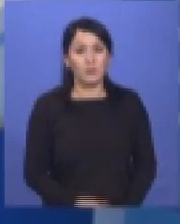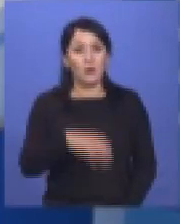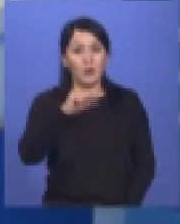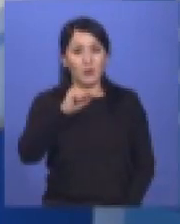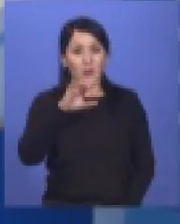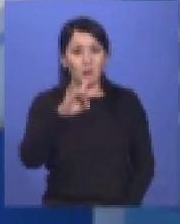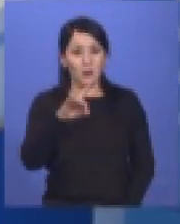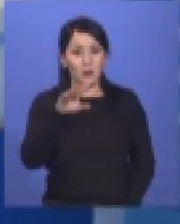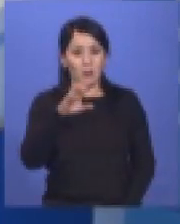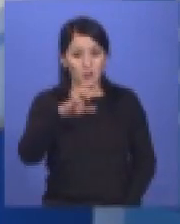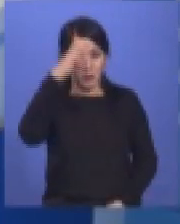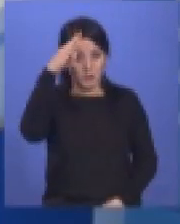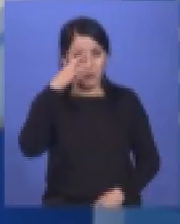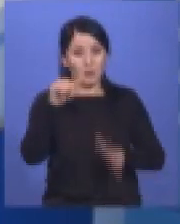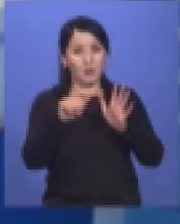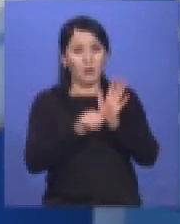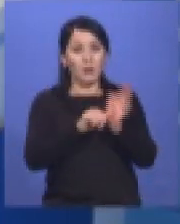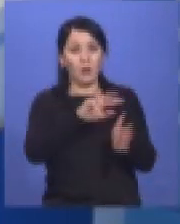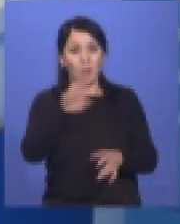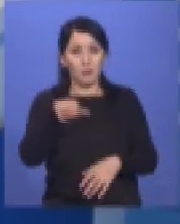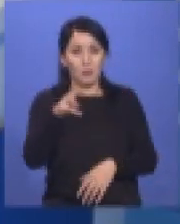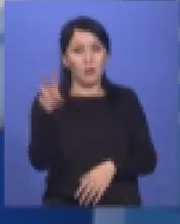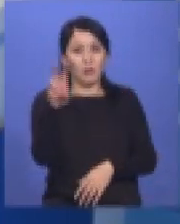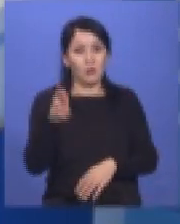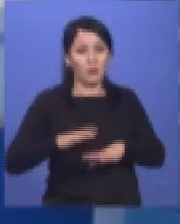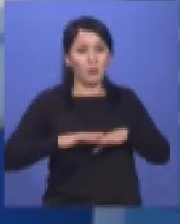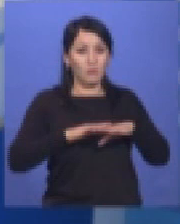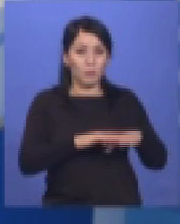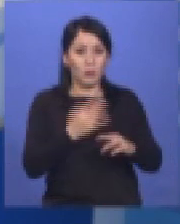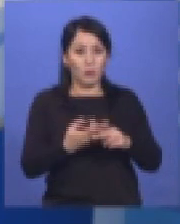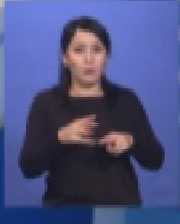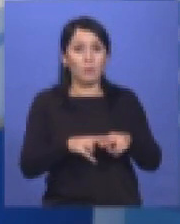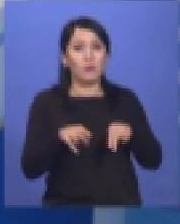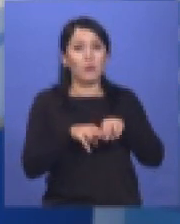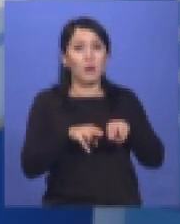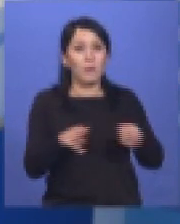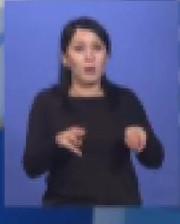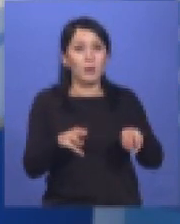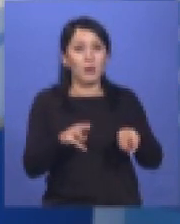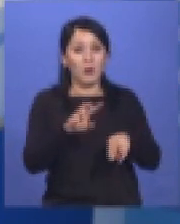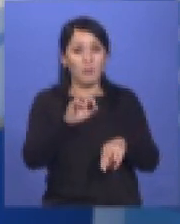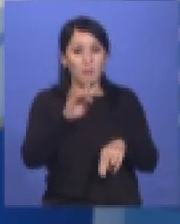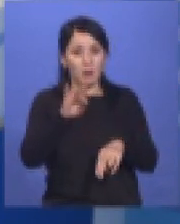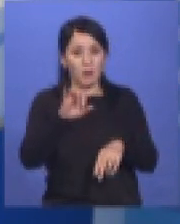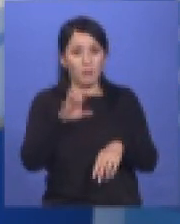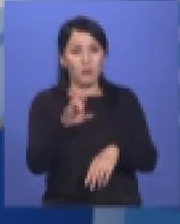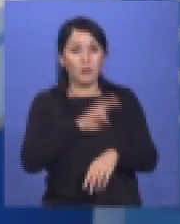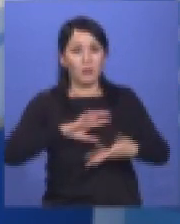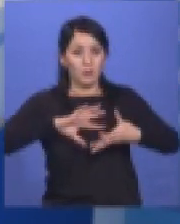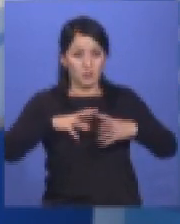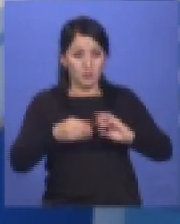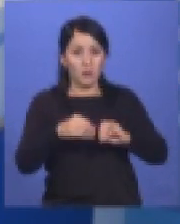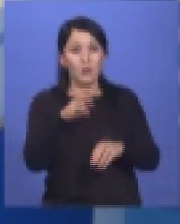Біріккен араб әмірліктері Қазақстанға 6 миллиард доллардан астам инвестиция құяды. Бұл үкімет басшысының әмірліктерге жұмыс сапарының